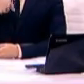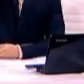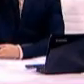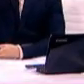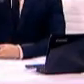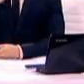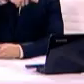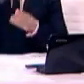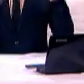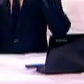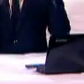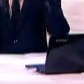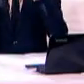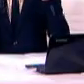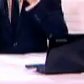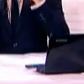อะ